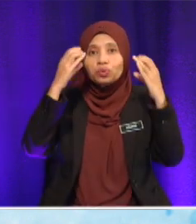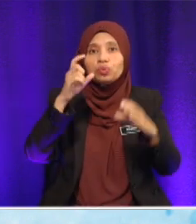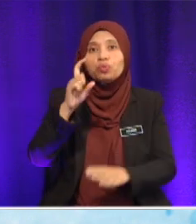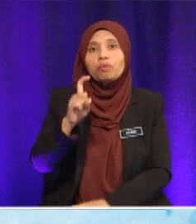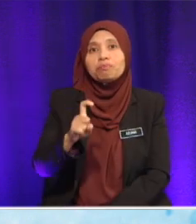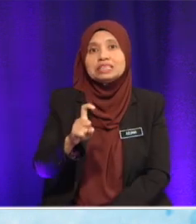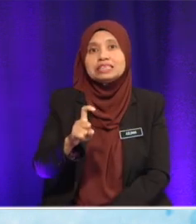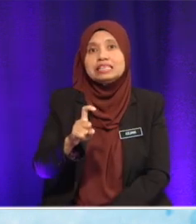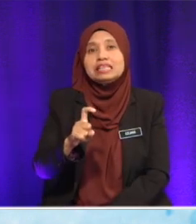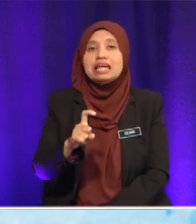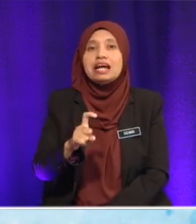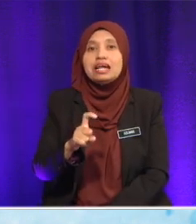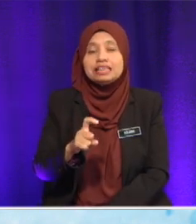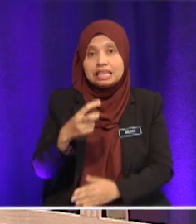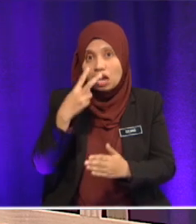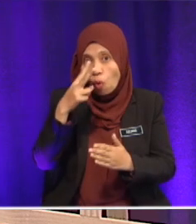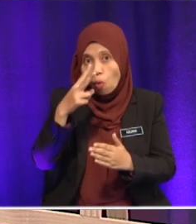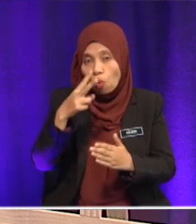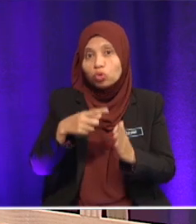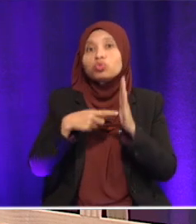standar prestasi yaitu